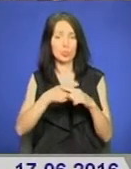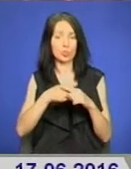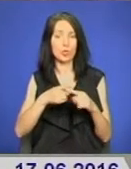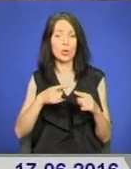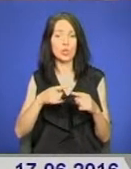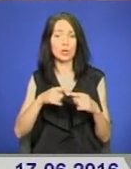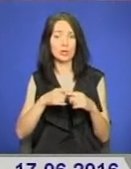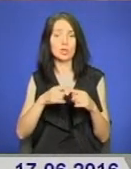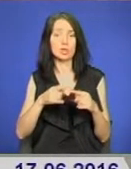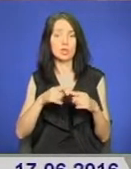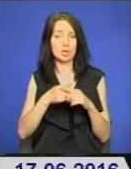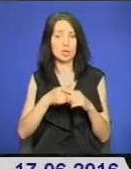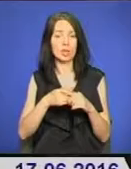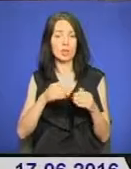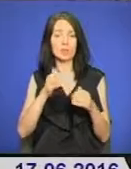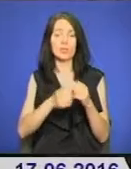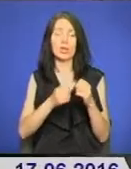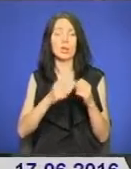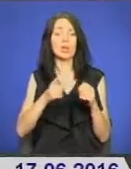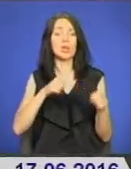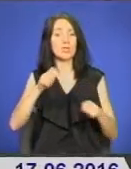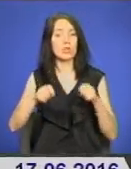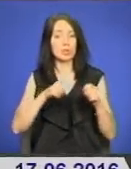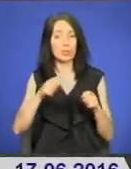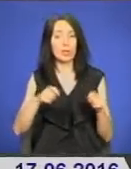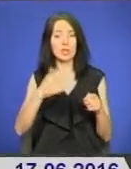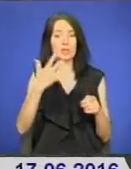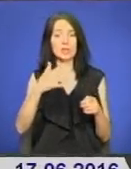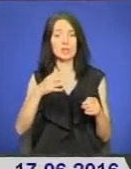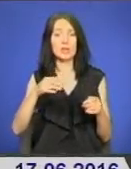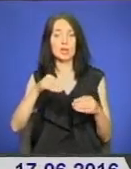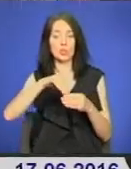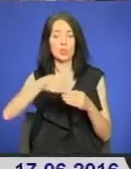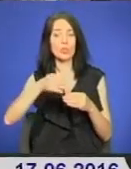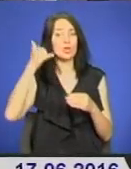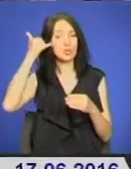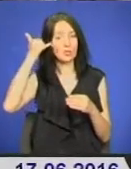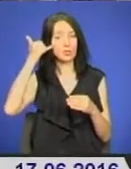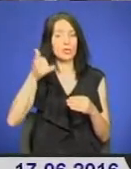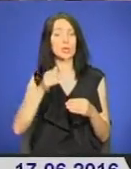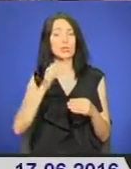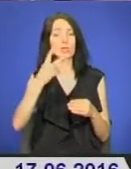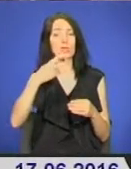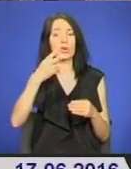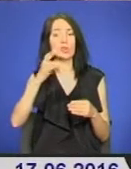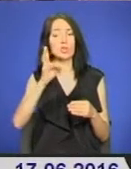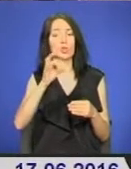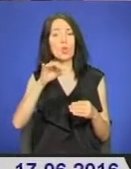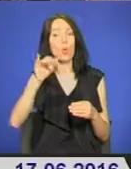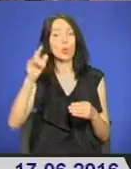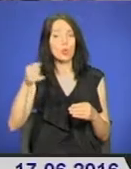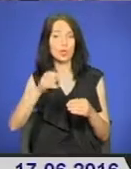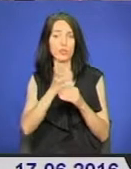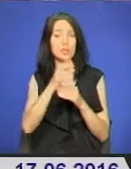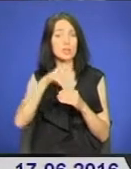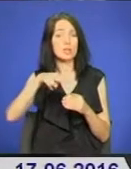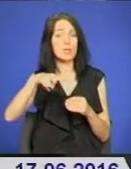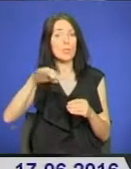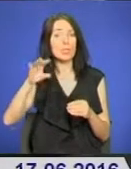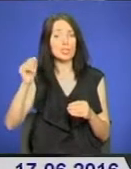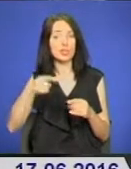велосипед, 568 мобільних телефонів, 4 відеореєстратори, 20 ноутбуків та 14 планшетів. Щодо решти